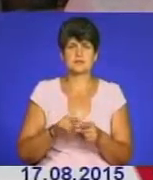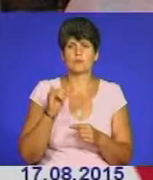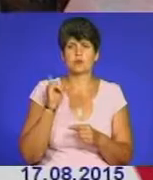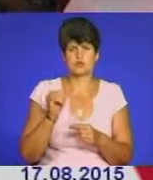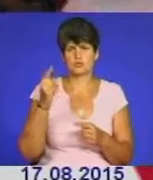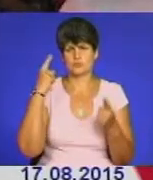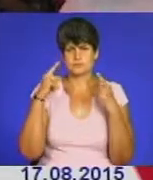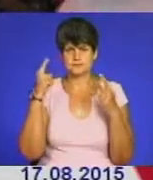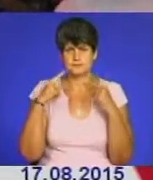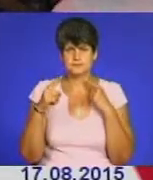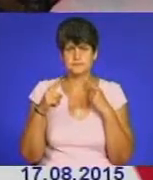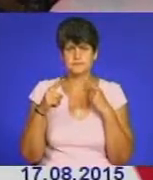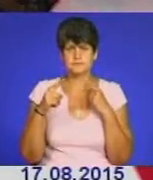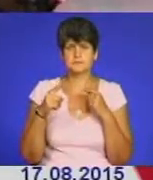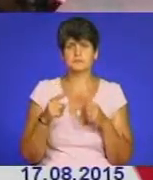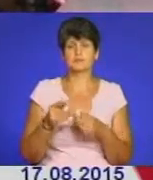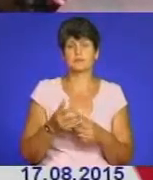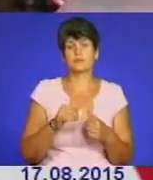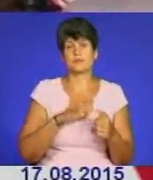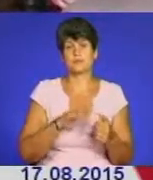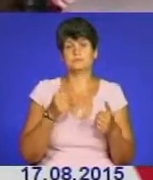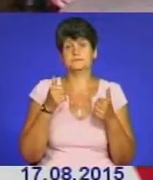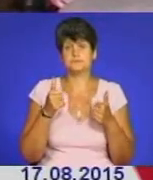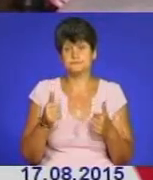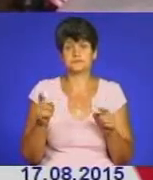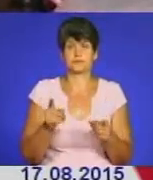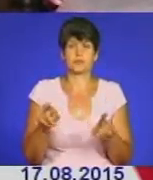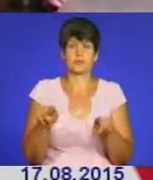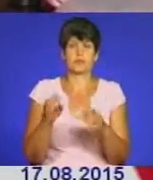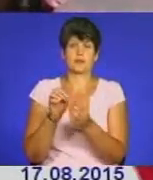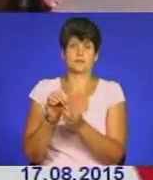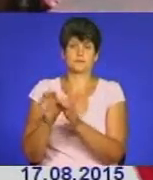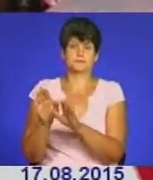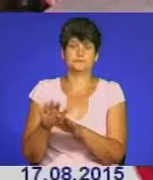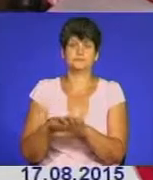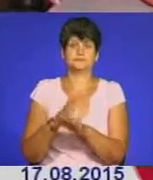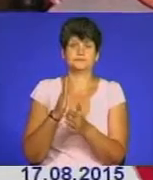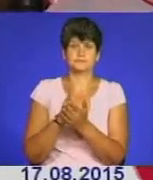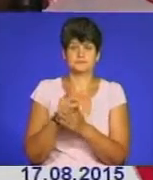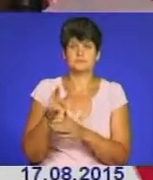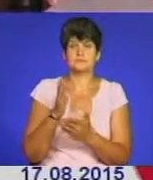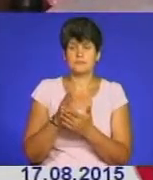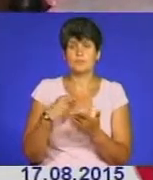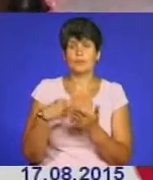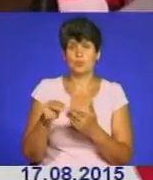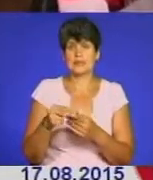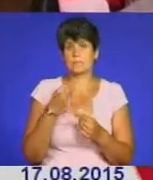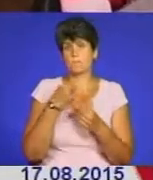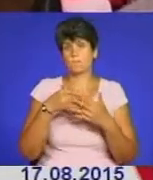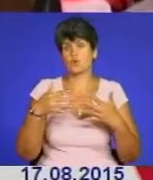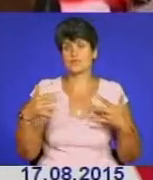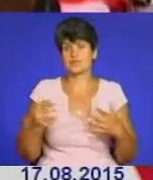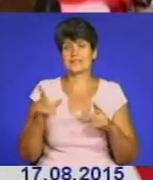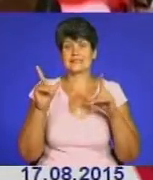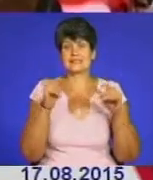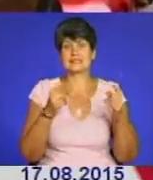це придумали. То файно, що так, в тому мікрорайоні є базарчик, люди мають де прийти закупити продукти. Їхати на